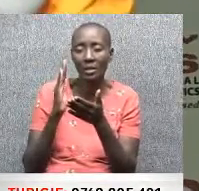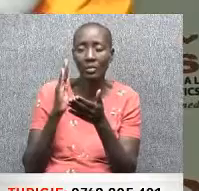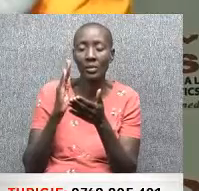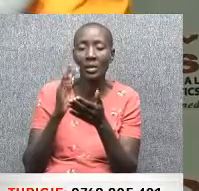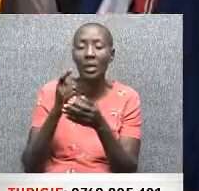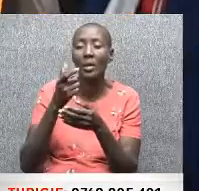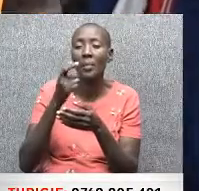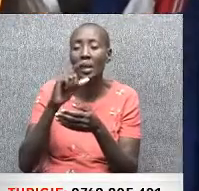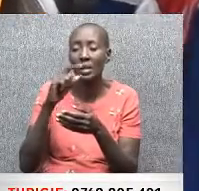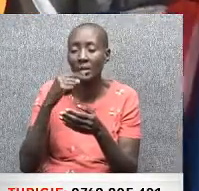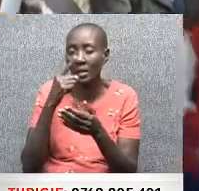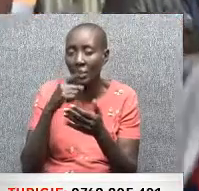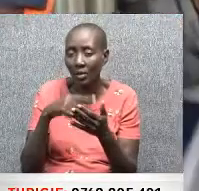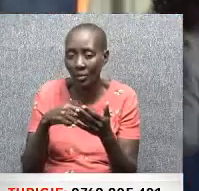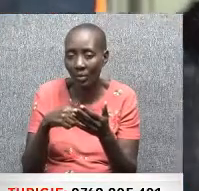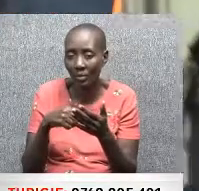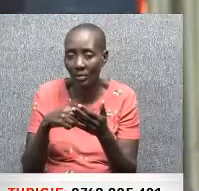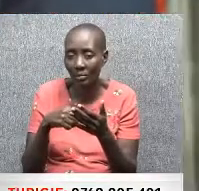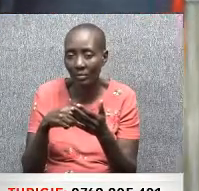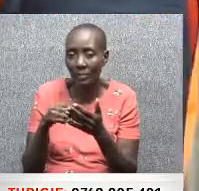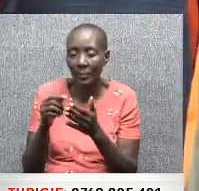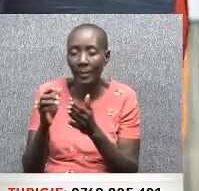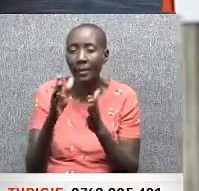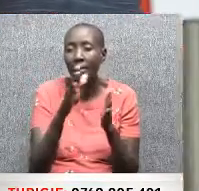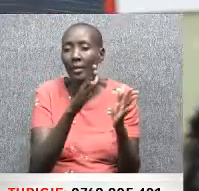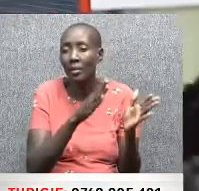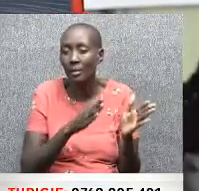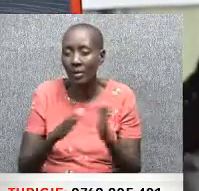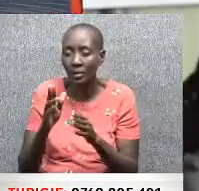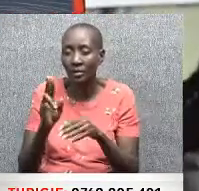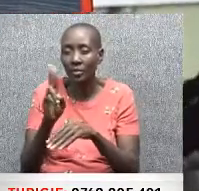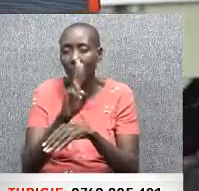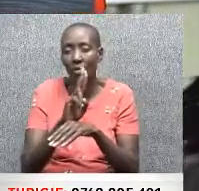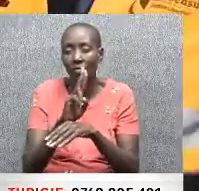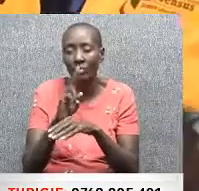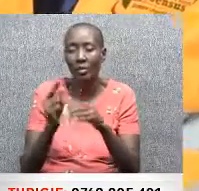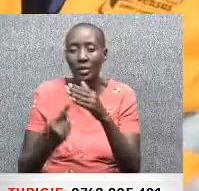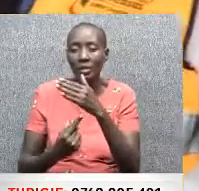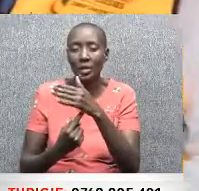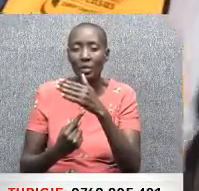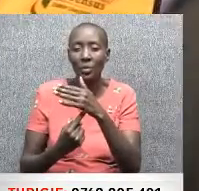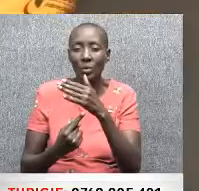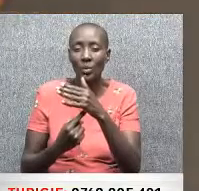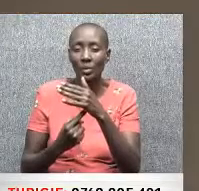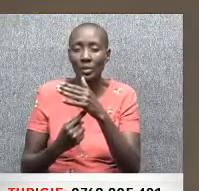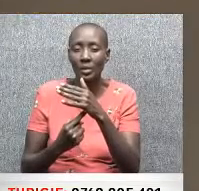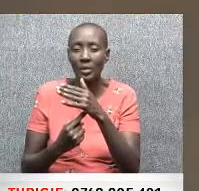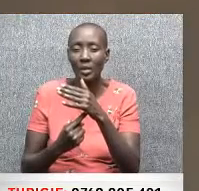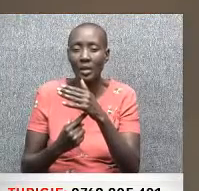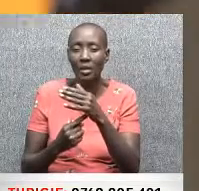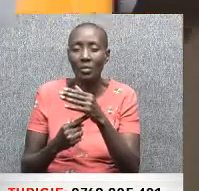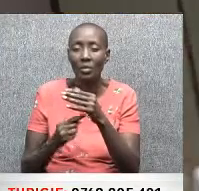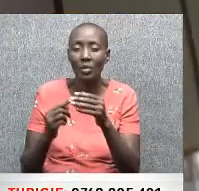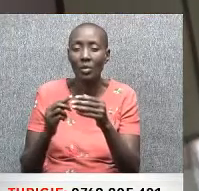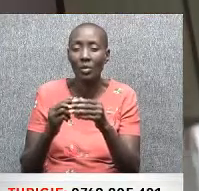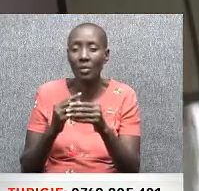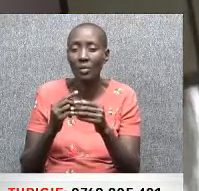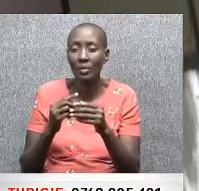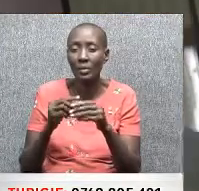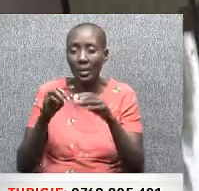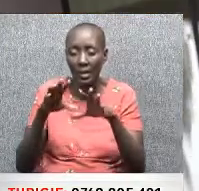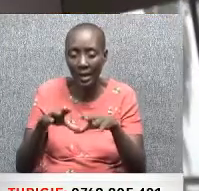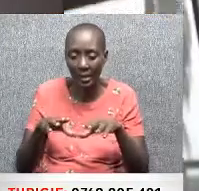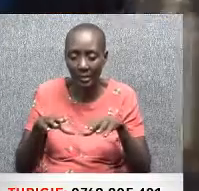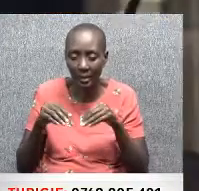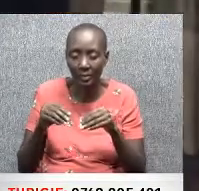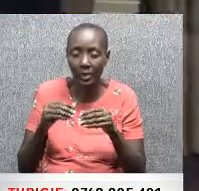kuwa mchakato wa utengenezaji na matayarisho ya kutumia njia ya kidijitali ilifanywa kulingana na mfumo wa umoja wa kimataifa.